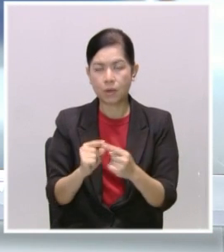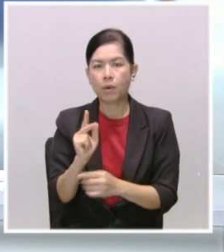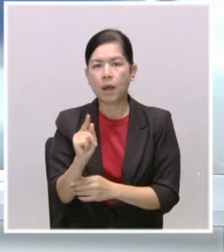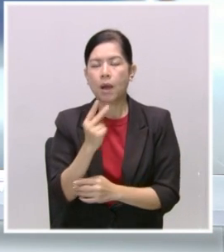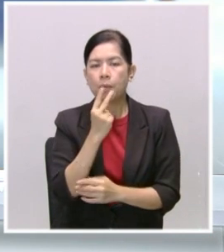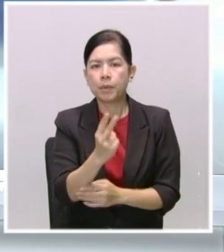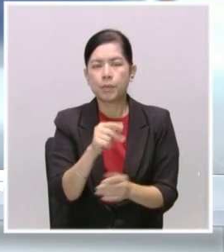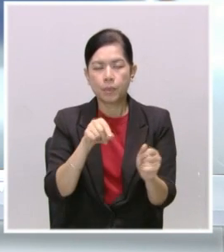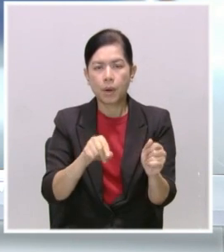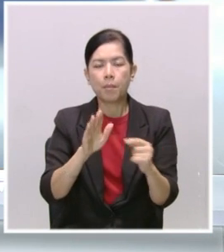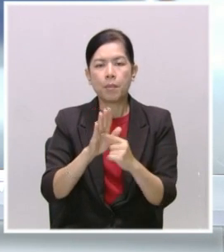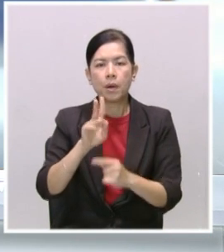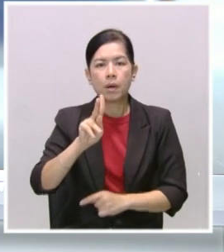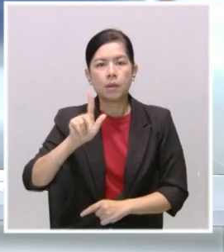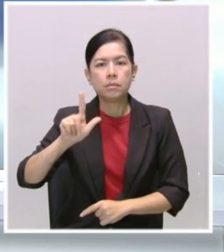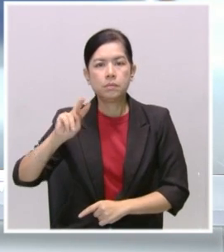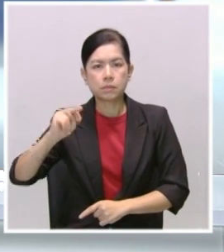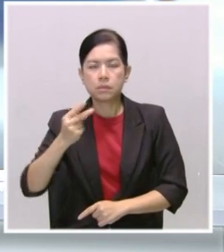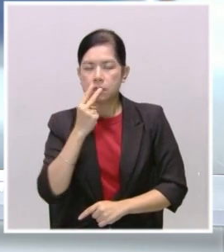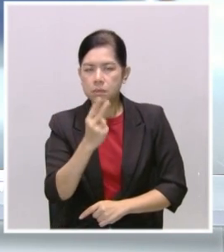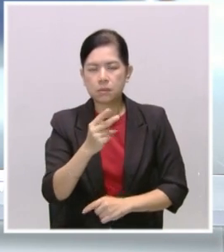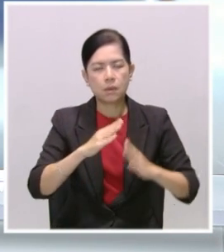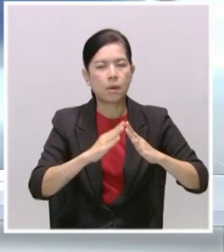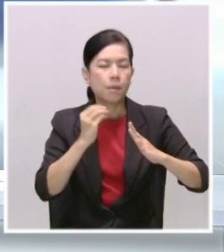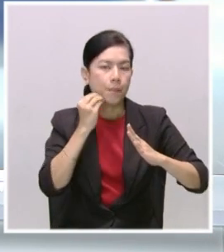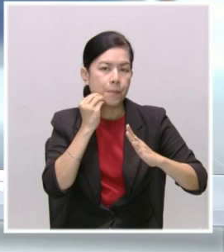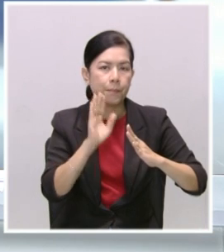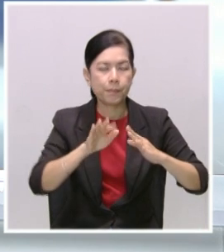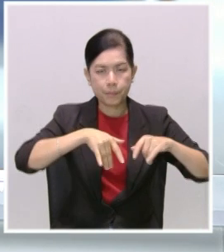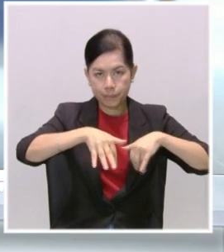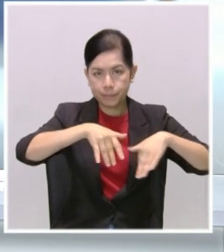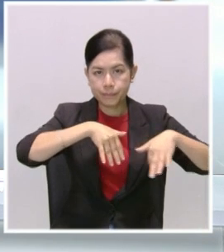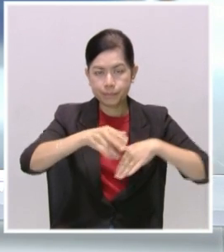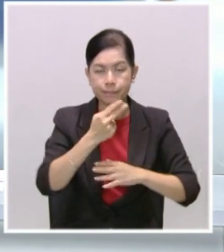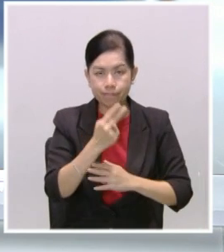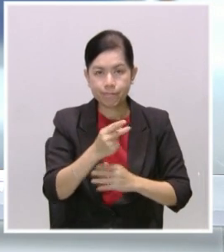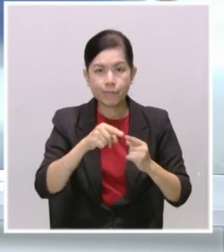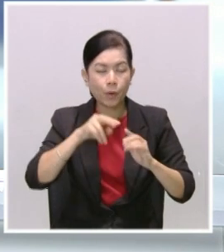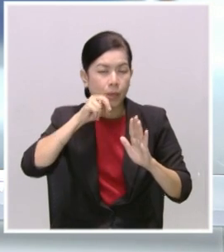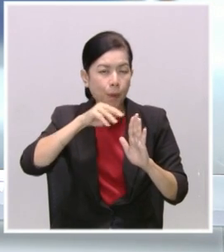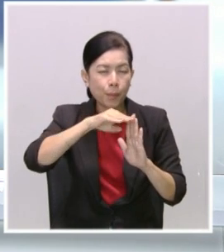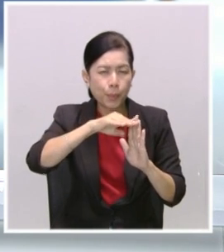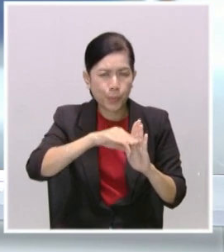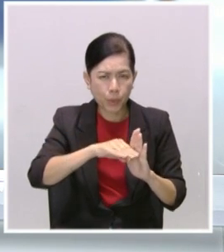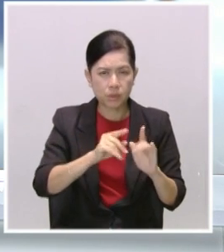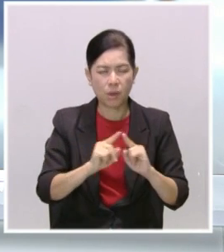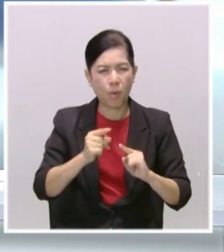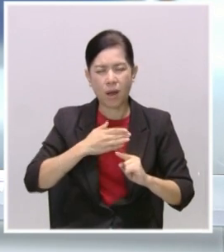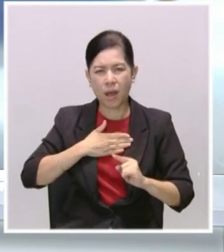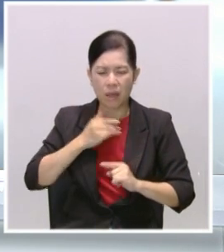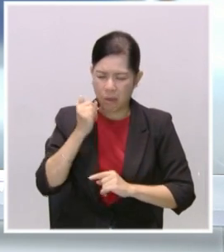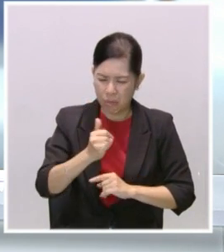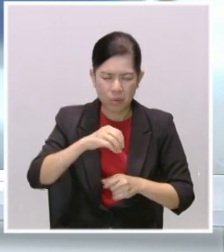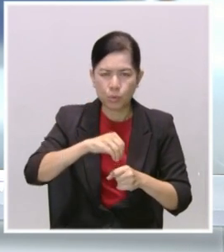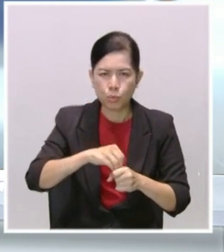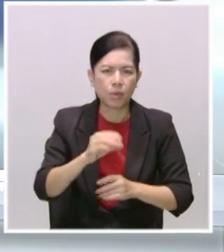ไปที่อำเภอแกลงนะคะปรากฏว่าบ้านบางหลังของประชาชนค่ะระดับน้ำเริ่มลดลงแล้วนะคะแต่ก็อาจจะยังอยู่อาศัยไม่ได้แต่ความเสียห